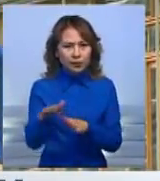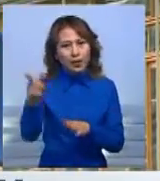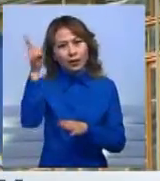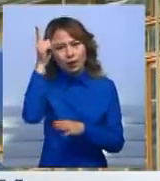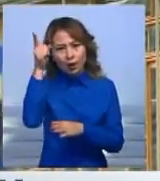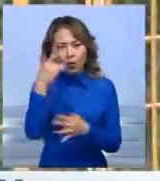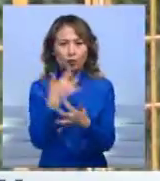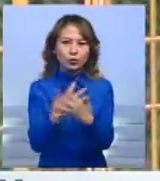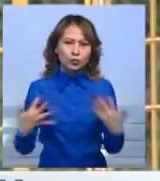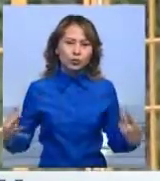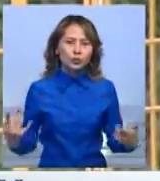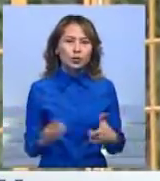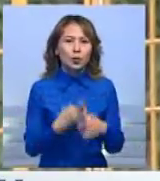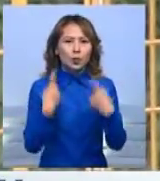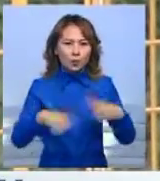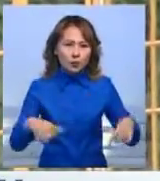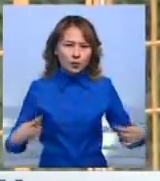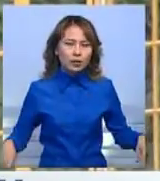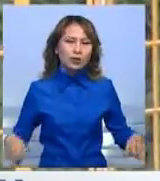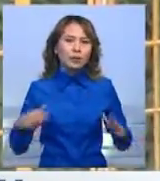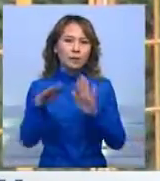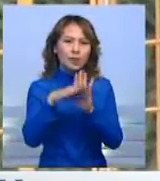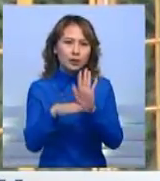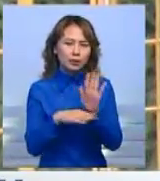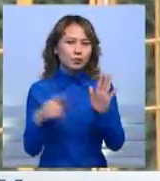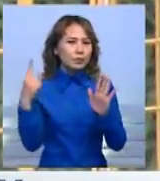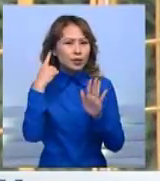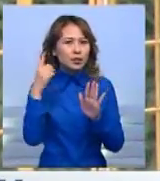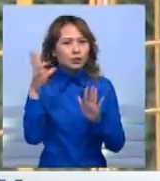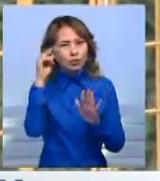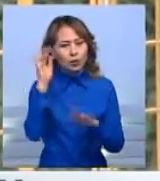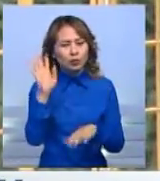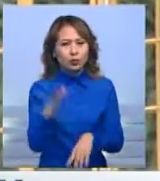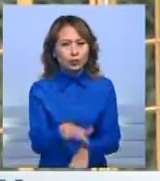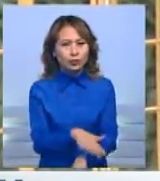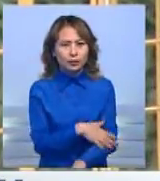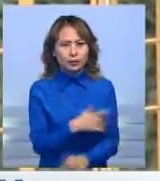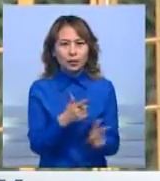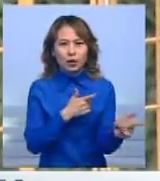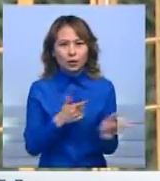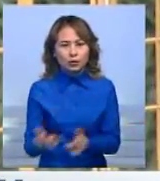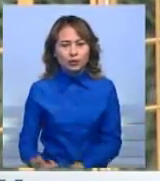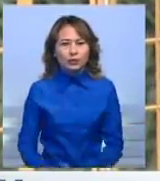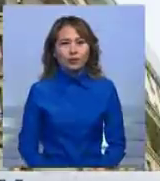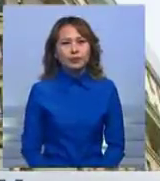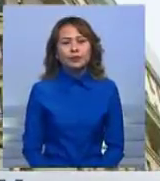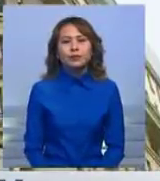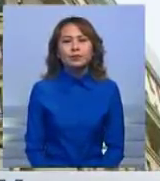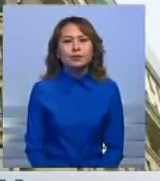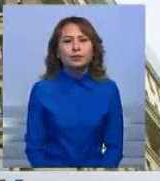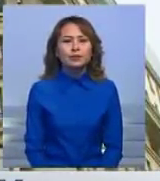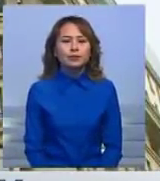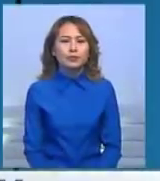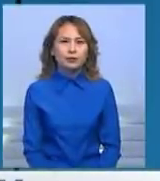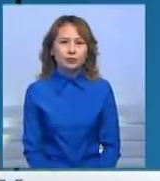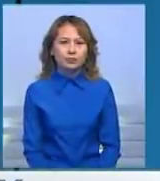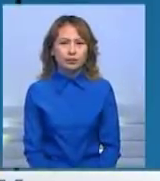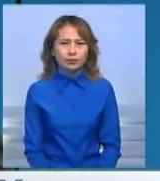жағдайда Германия мен одаққа мүше өзге елдер бағдарлама мерзімін ұзартуға дайын.